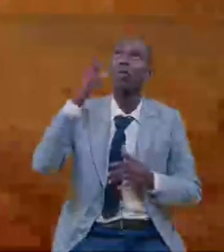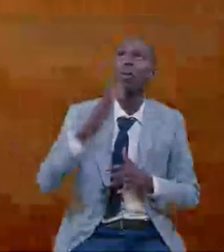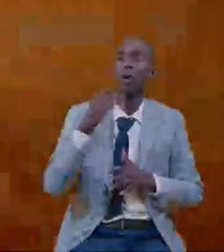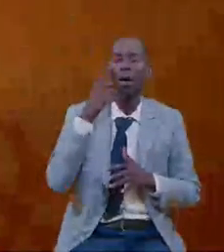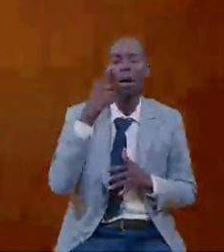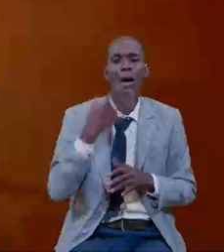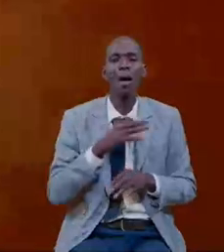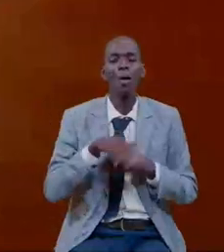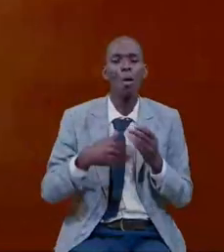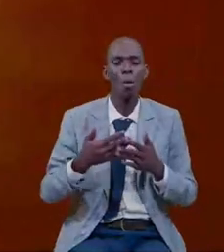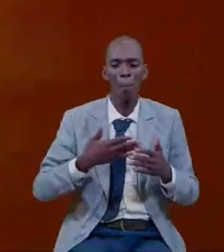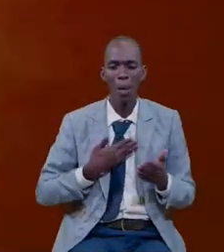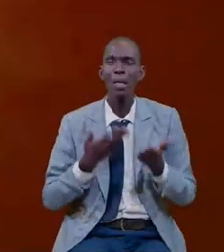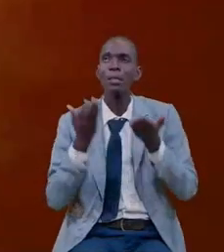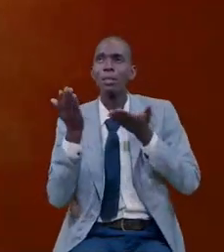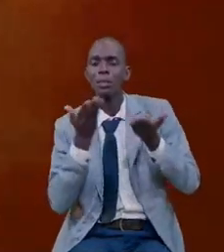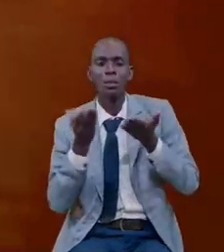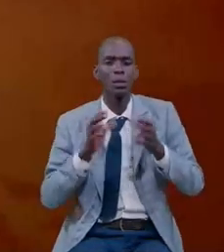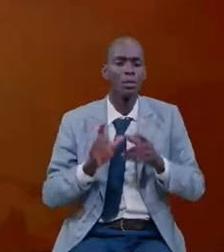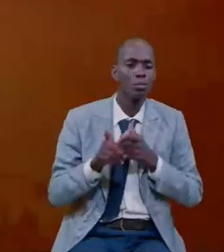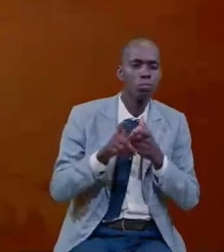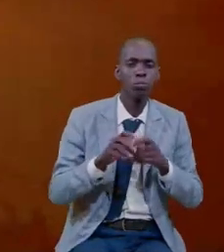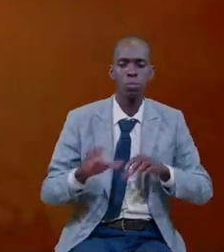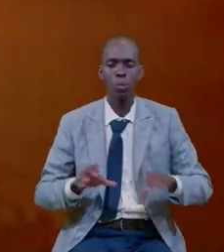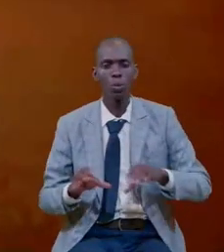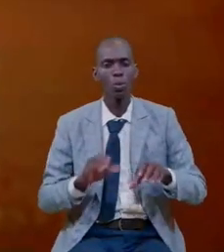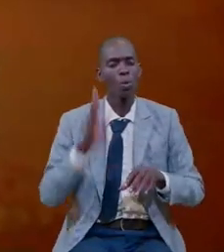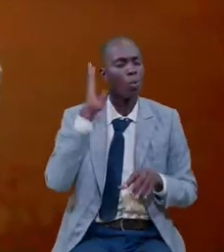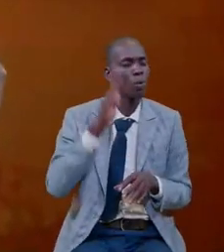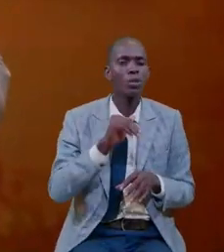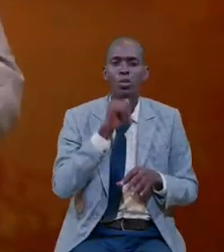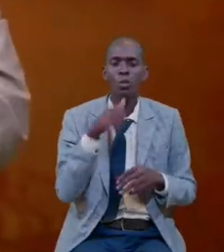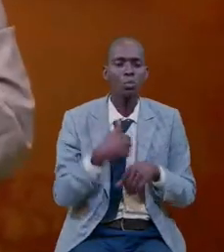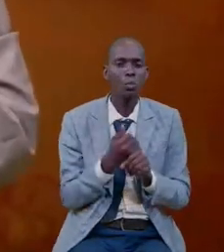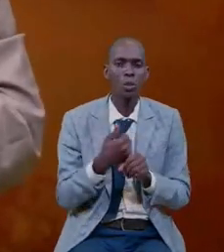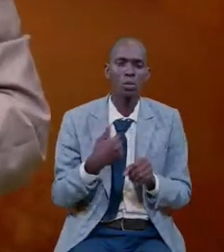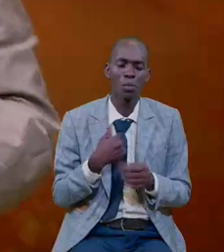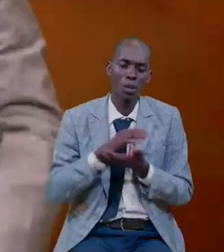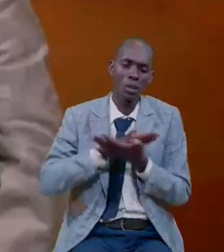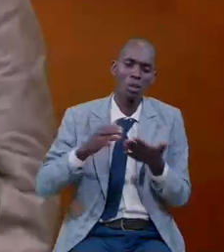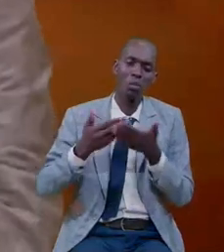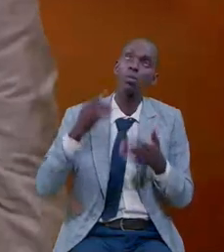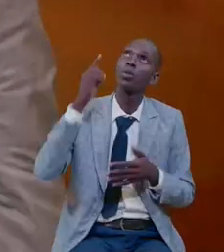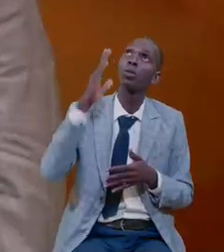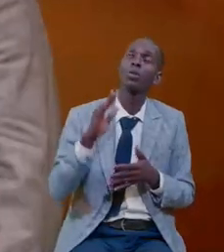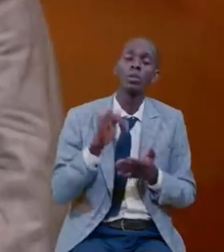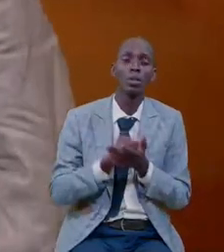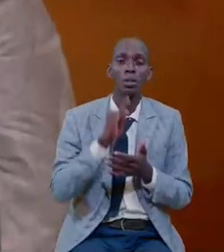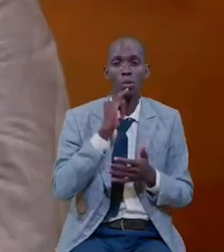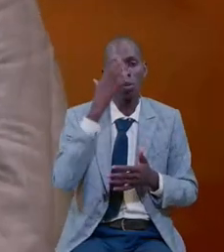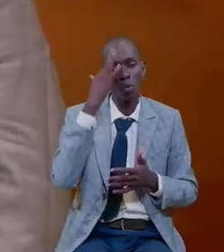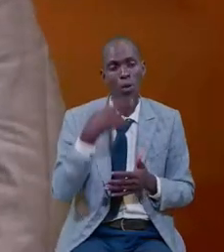activités extérieures ne vont pas me recommander à Dieu? C'est ce qu'il dit ici. Et que réussissez-vous avec